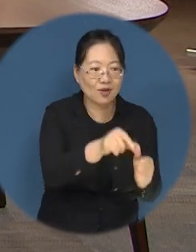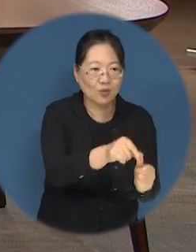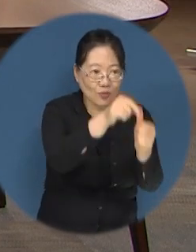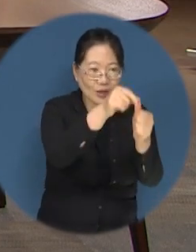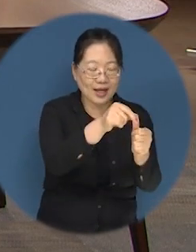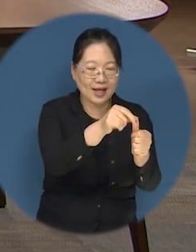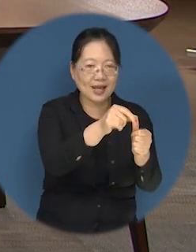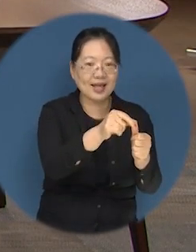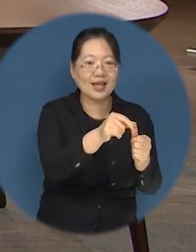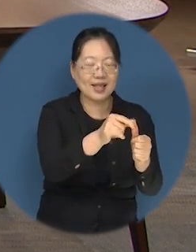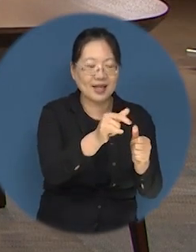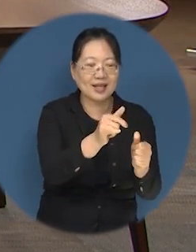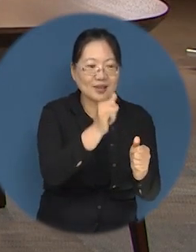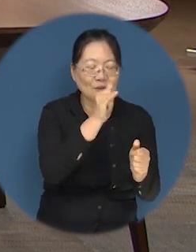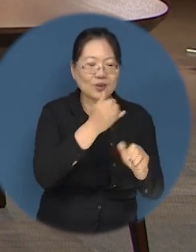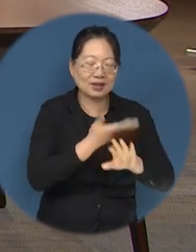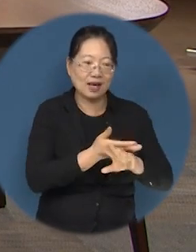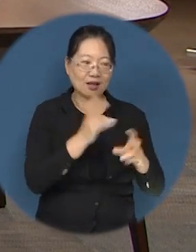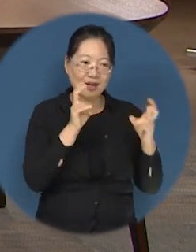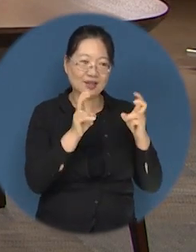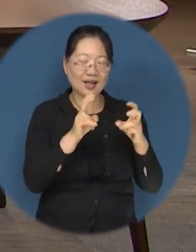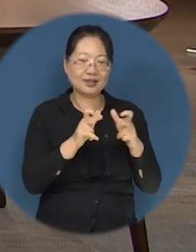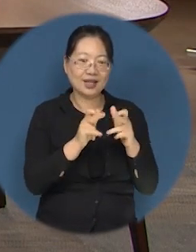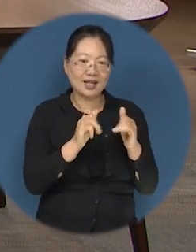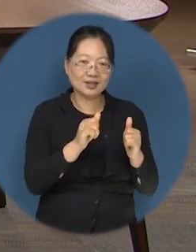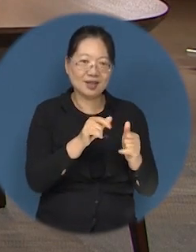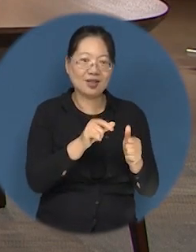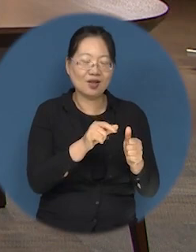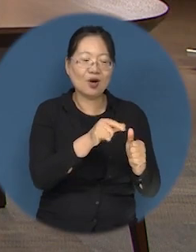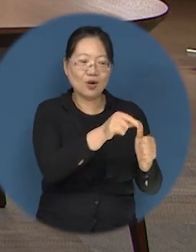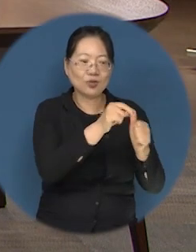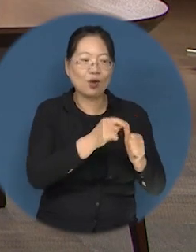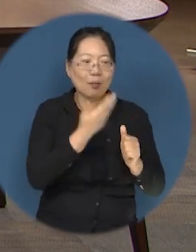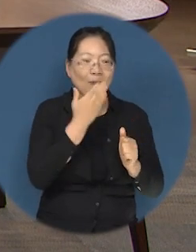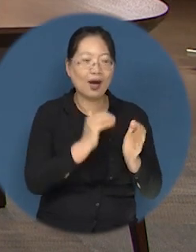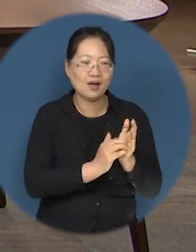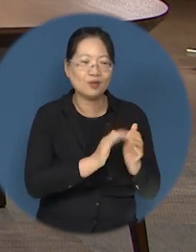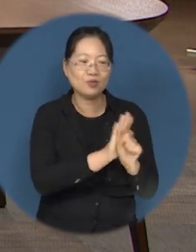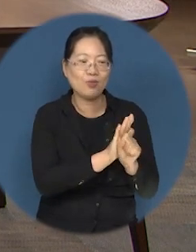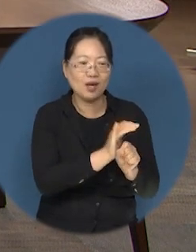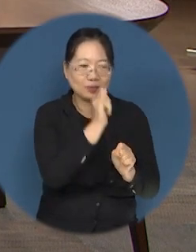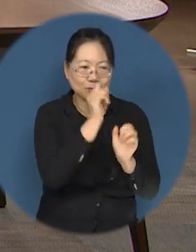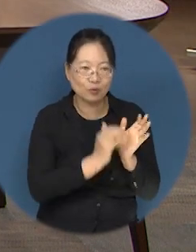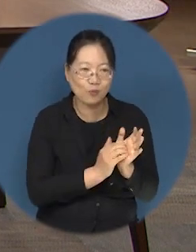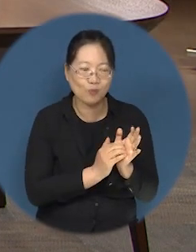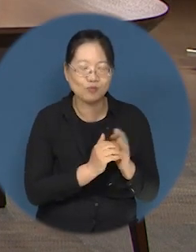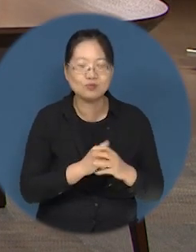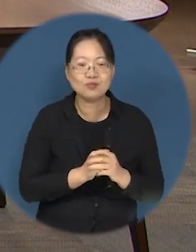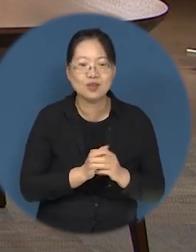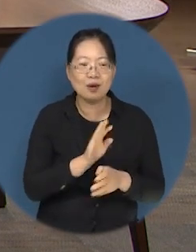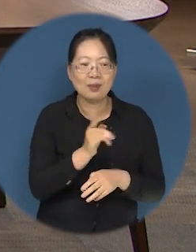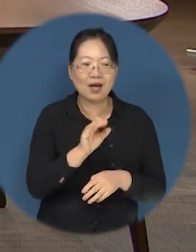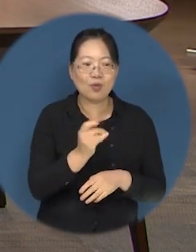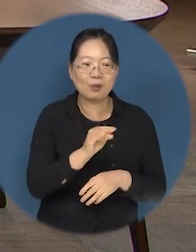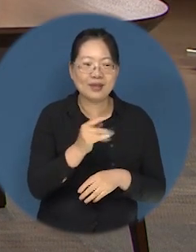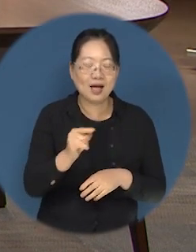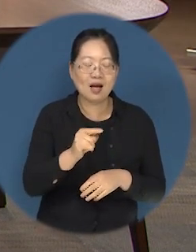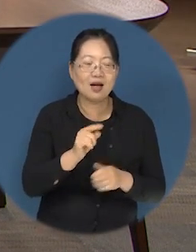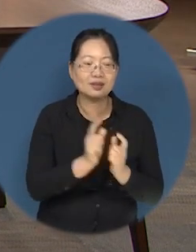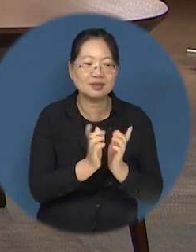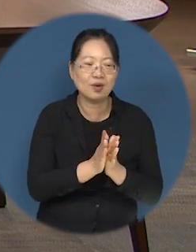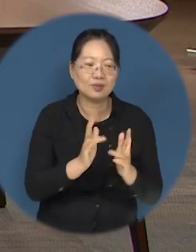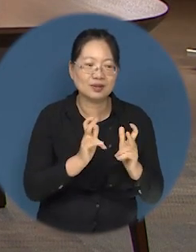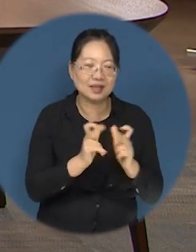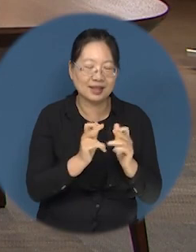회사가 있을 것이고 예. 다른 회사가 장애인들을 고용할 수 있게끔 도와주고. 예, 예. 우리나라 기업이나